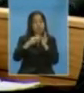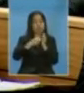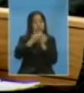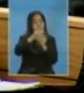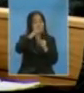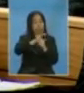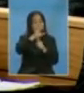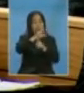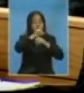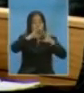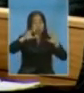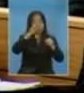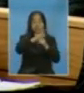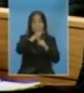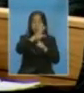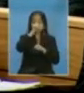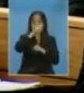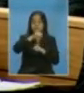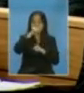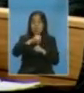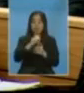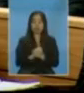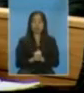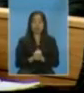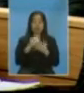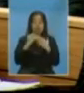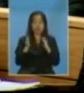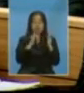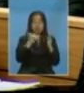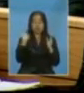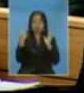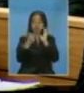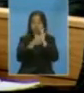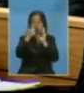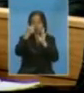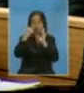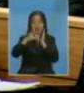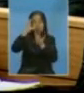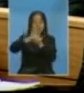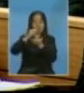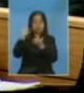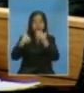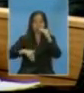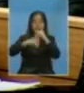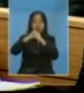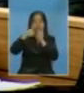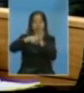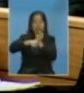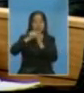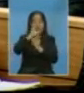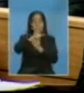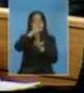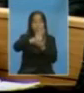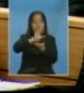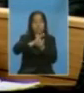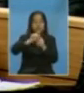าลกำหนดอย่างที่ท่านอดีตรัฐมนตรีกรพูดและกำหนดในงบประมาณได้เพราะเพดานหนี้ในงบประมาณเนี่ย